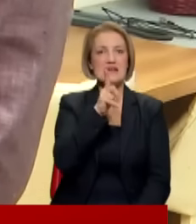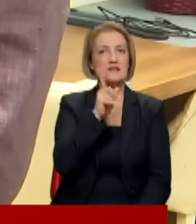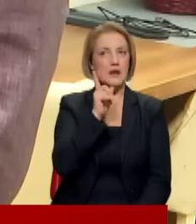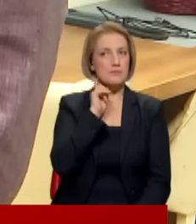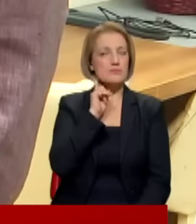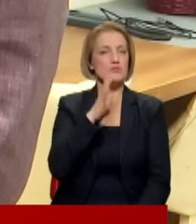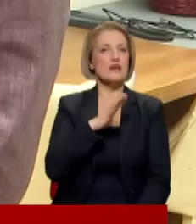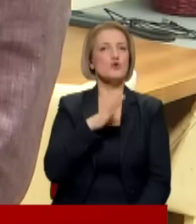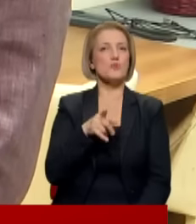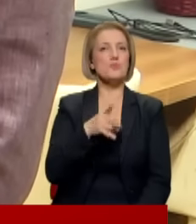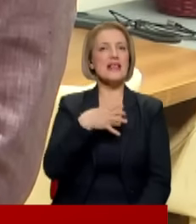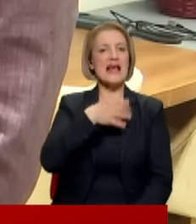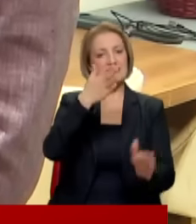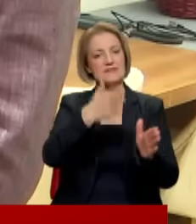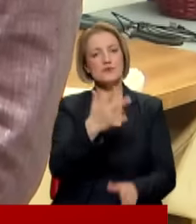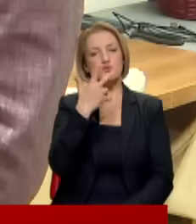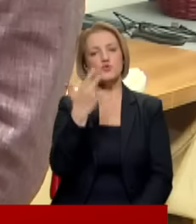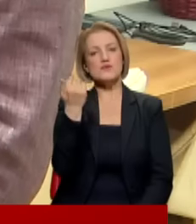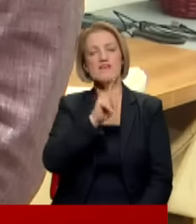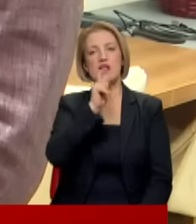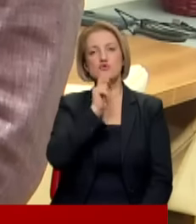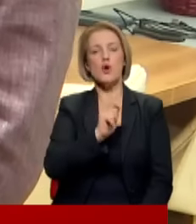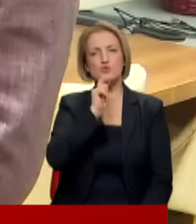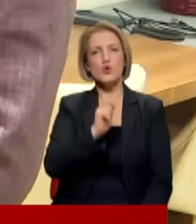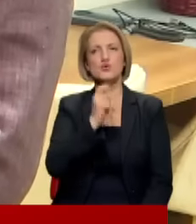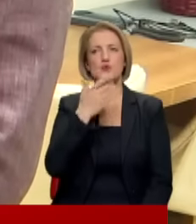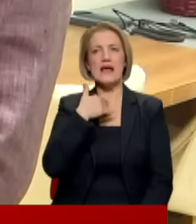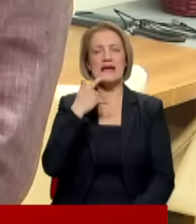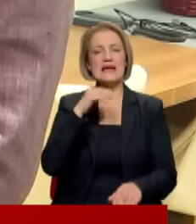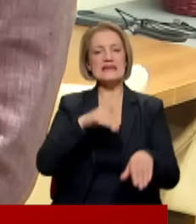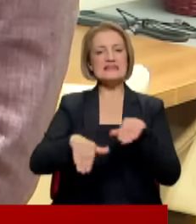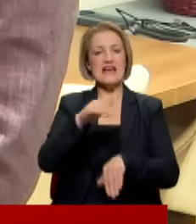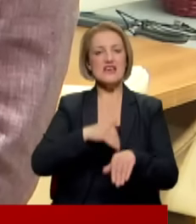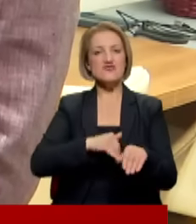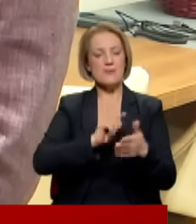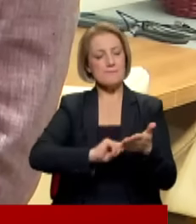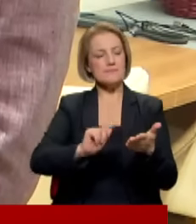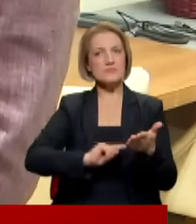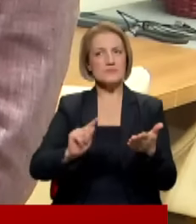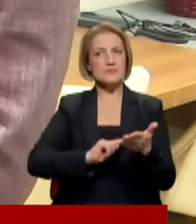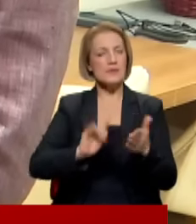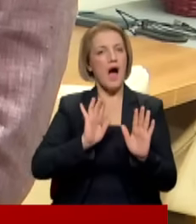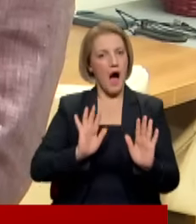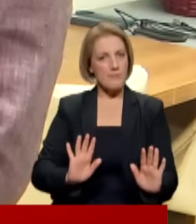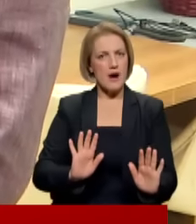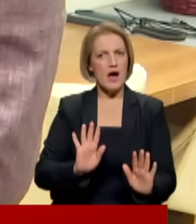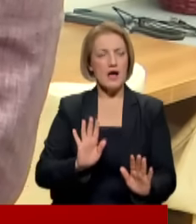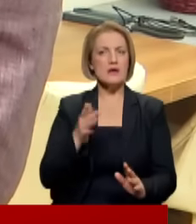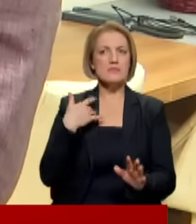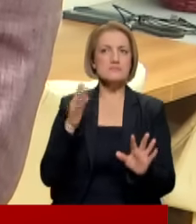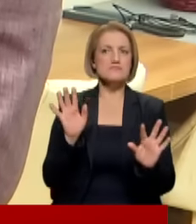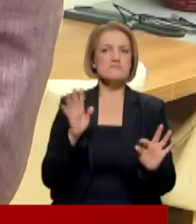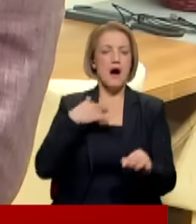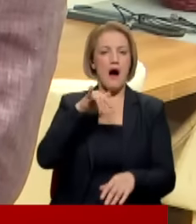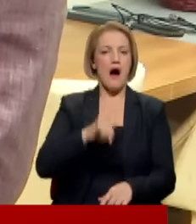istiyorum Kendisi üç kere seçim vaadi olarak bizi seçim beyannamesinde yer aldık ama döndü